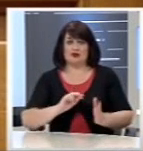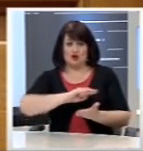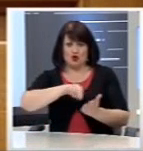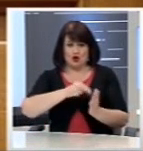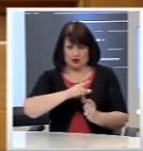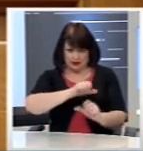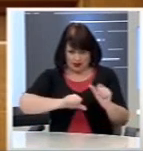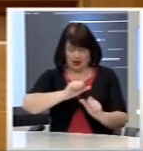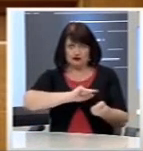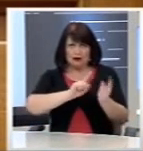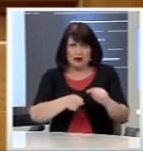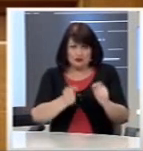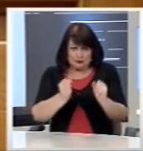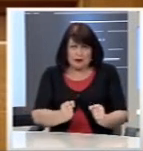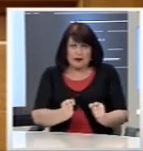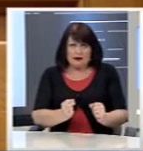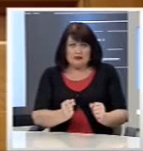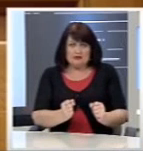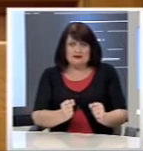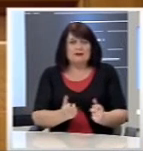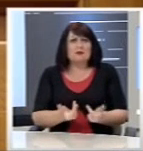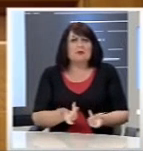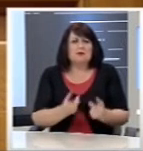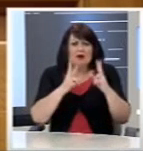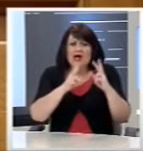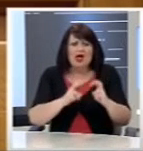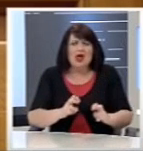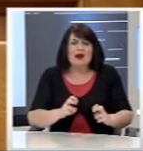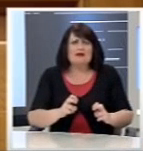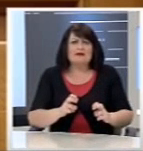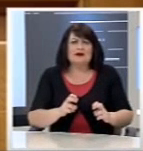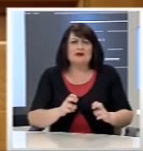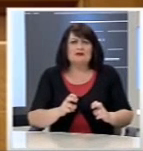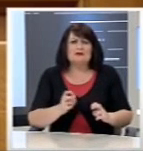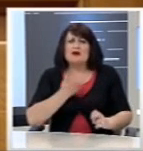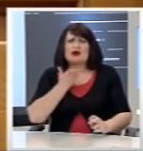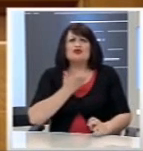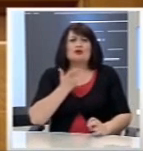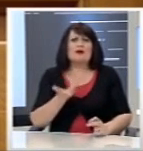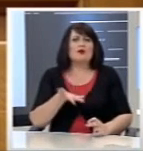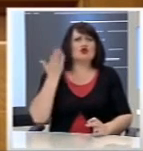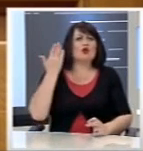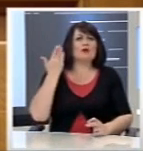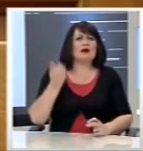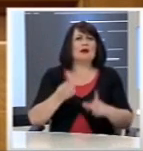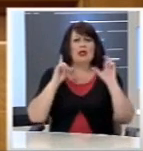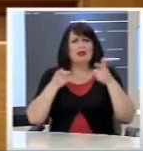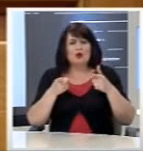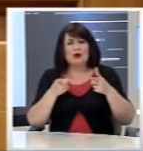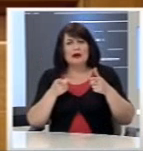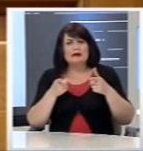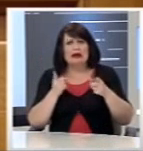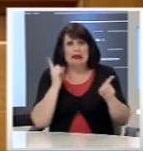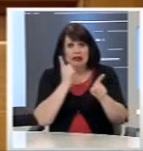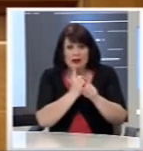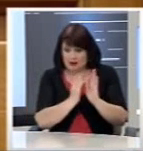αίθουσα. Πού ήταν η έρευνα, οι δαπάνες για την έρευνα επί των ημερών σας και ιδιαίτερα την